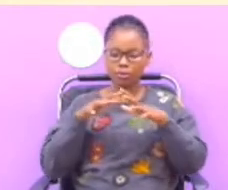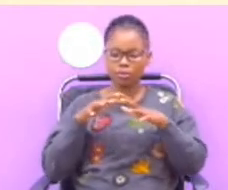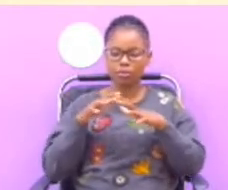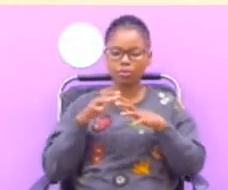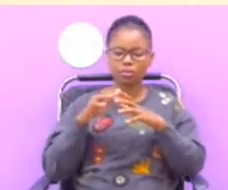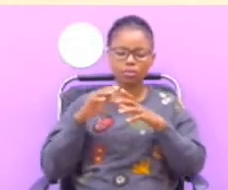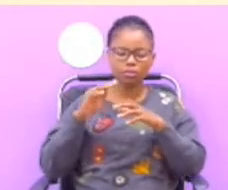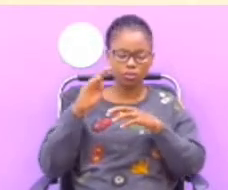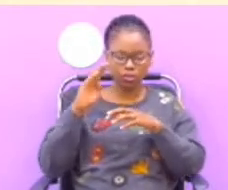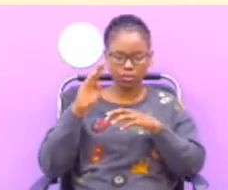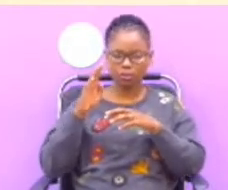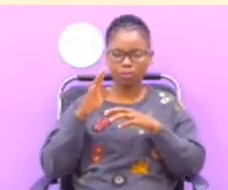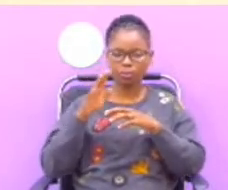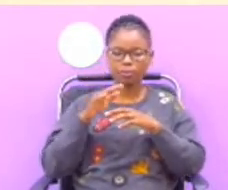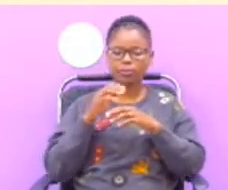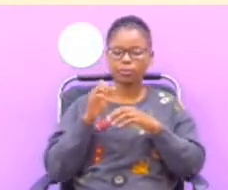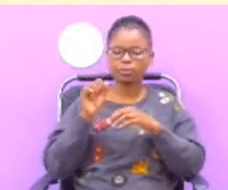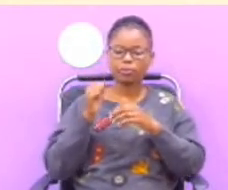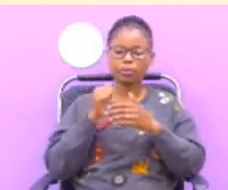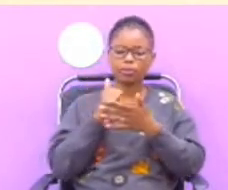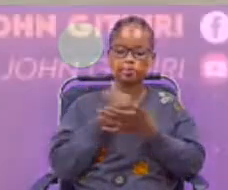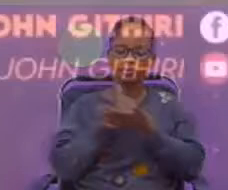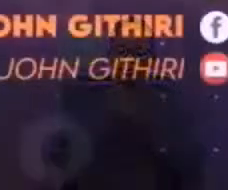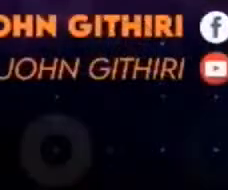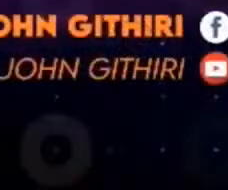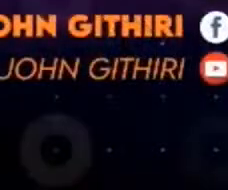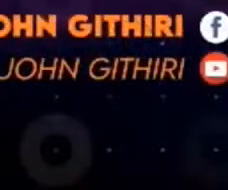Shalom, shalom, shalom.